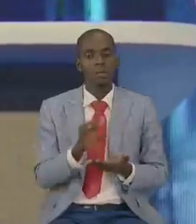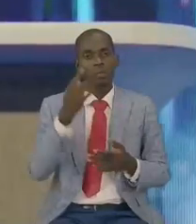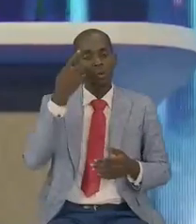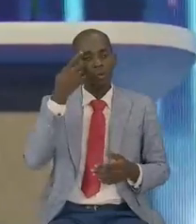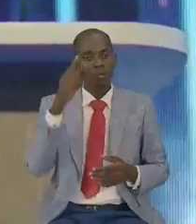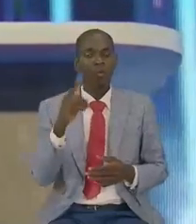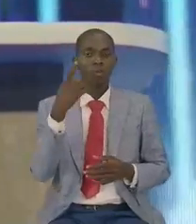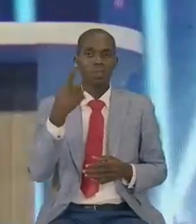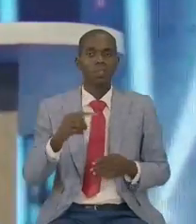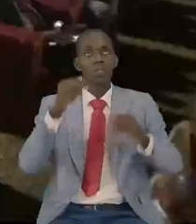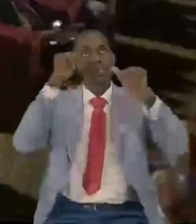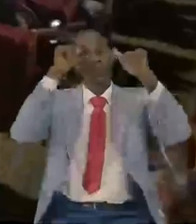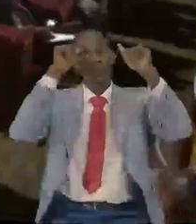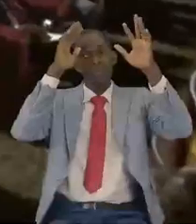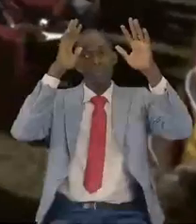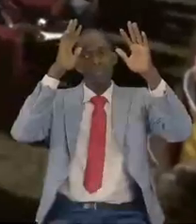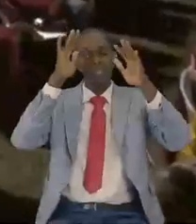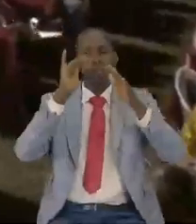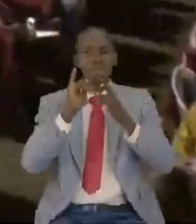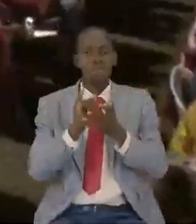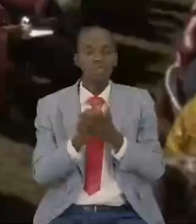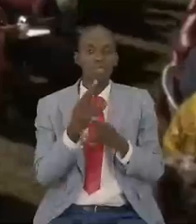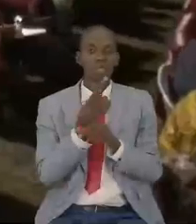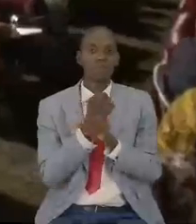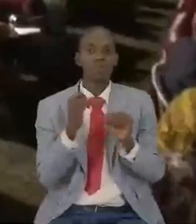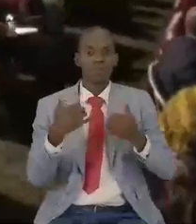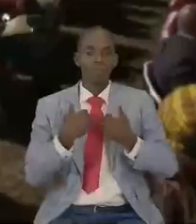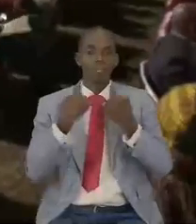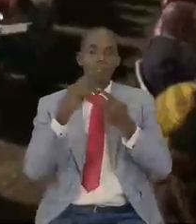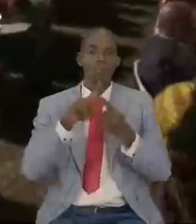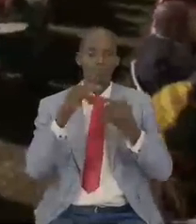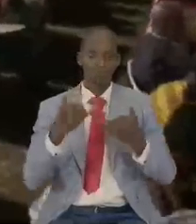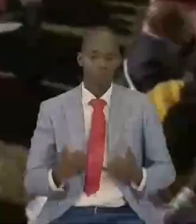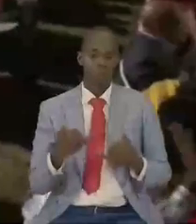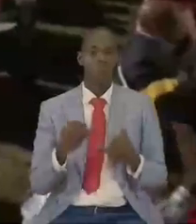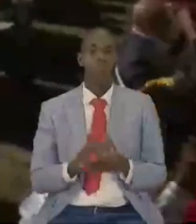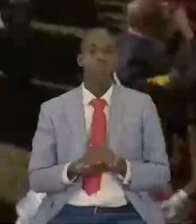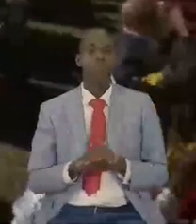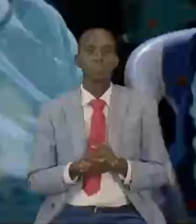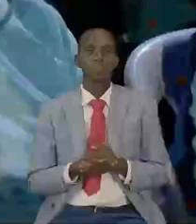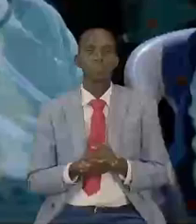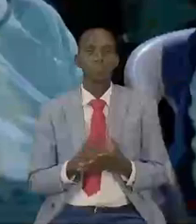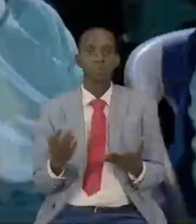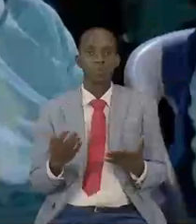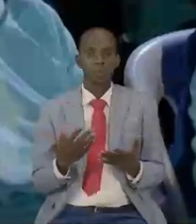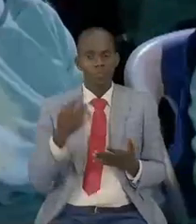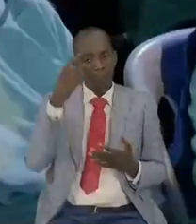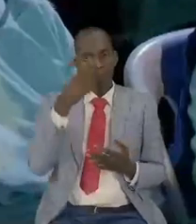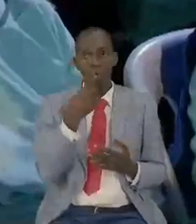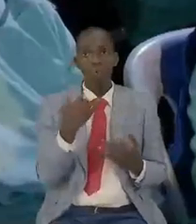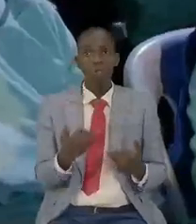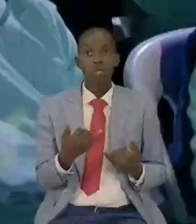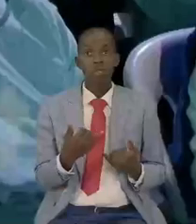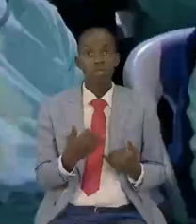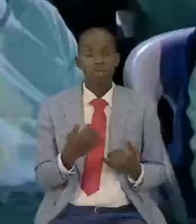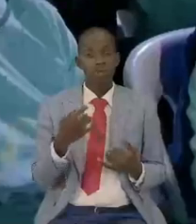Père. Cette rédemption est venue pour toi maintenant. Où suis-je? Où es-tu